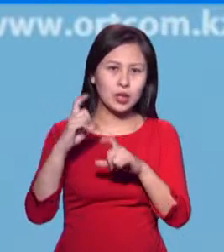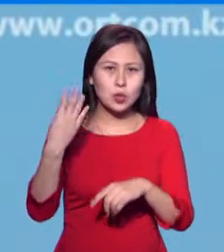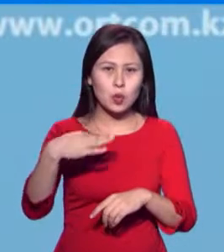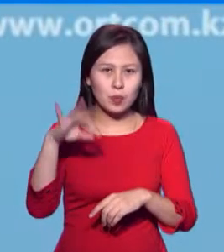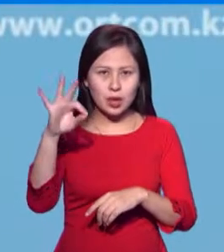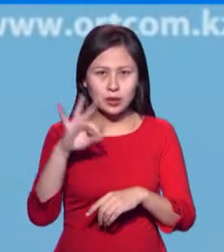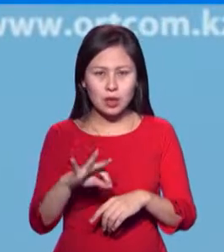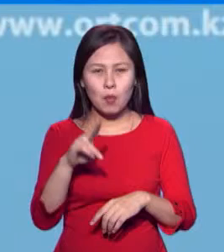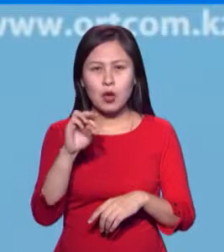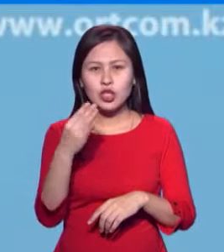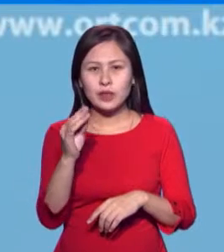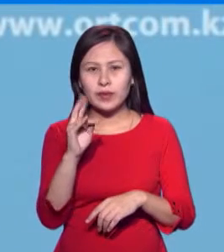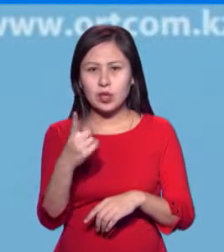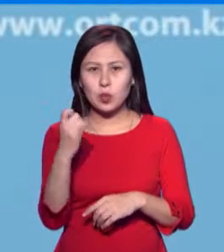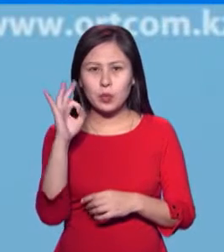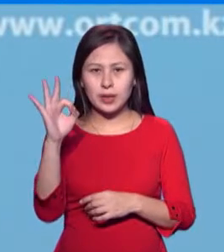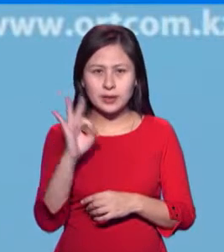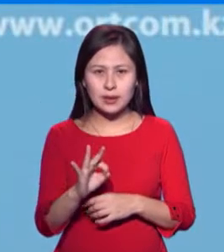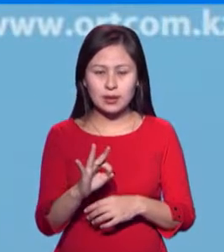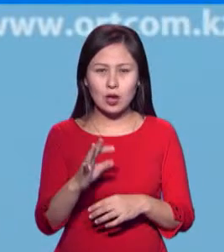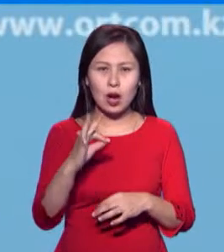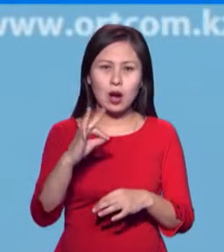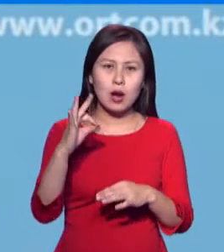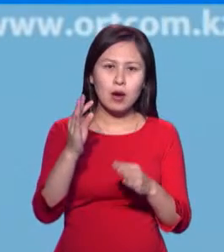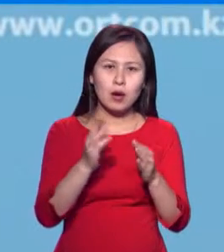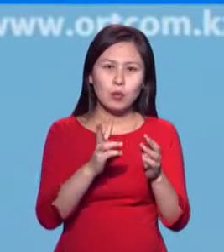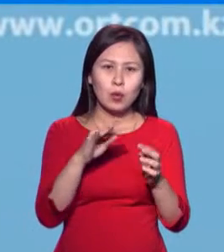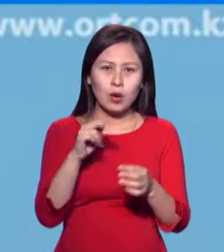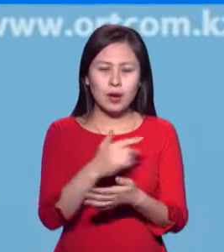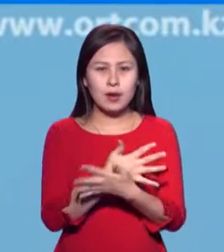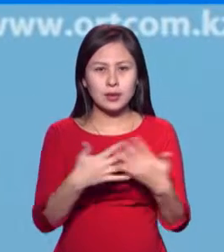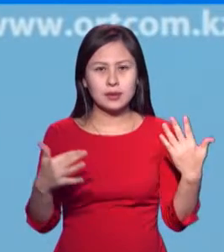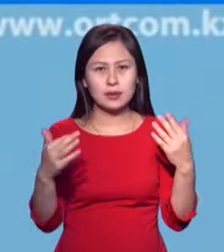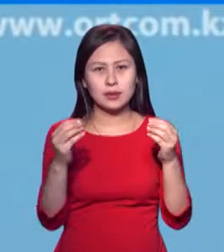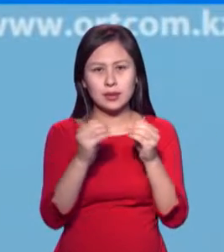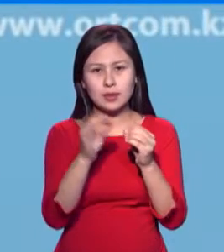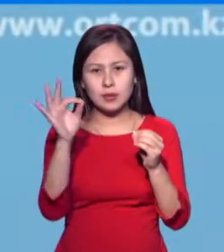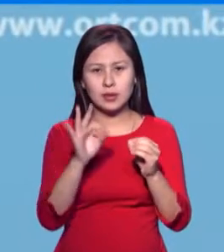және подшипниктер шығару 100%, ал оның өндіру әлеуеті 10% артқан.